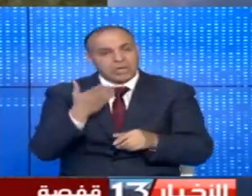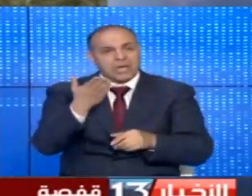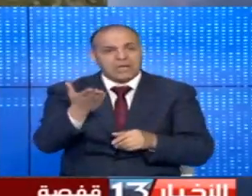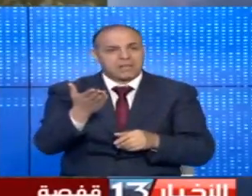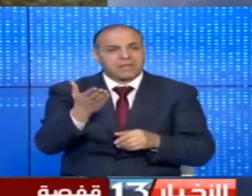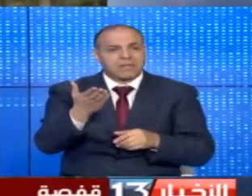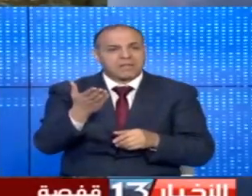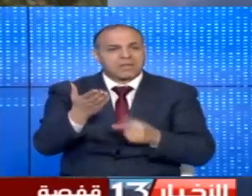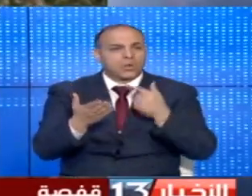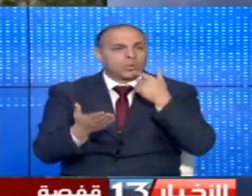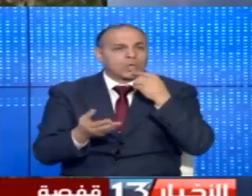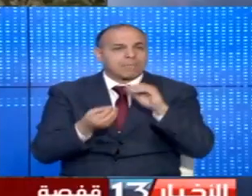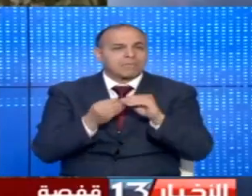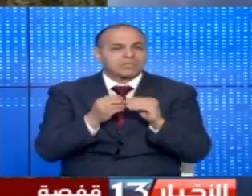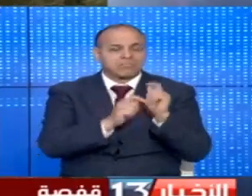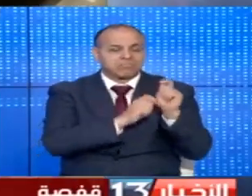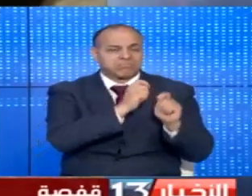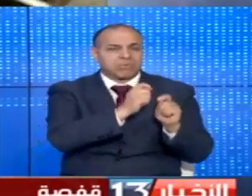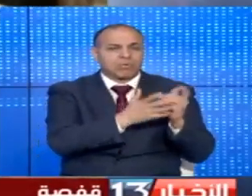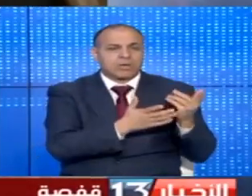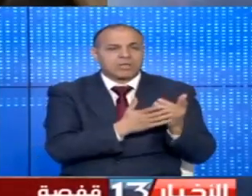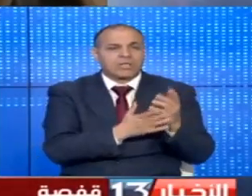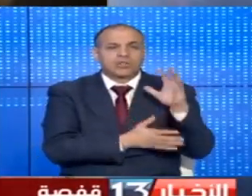وقتها ازمه المديونيه